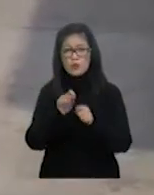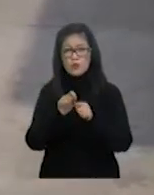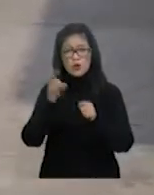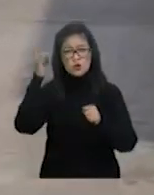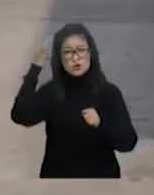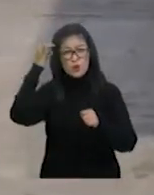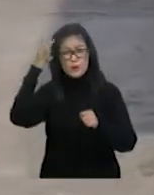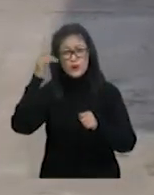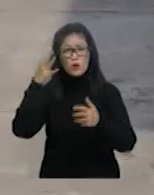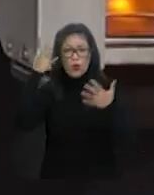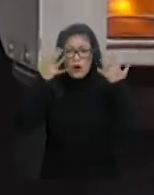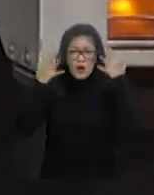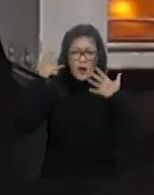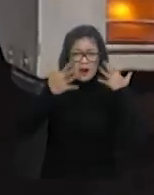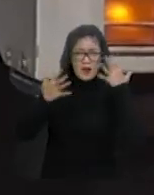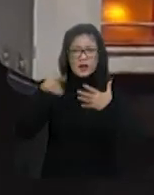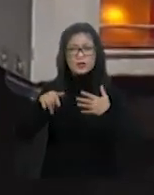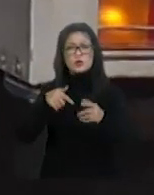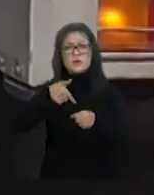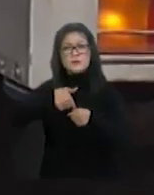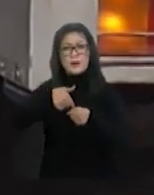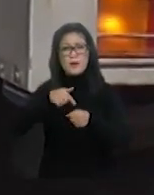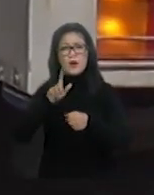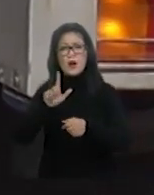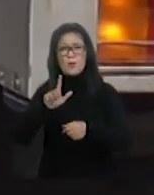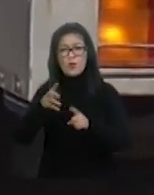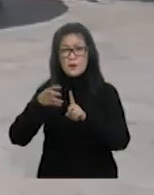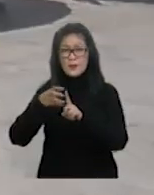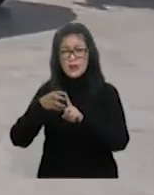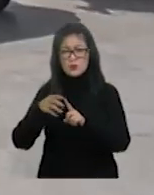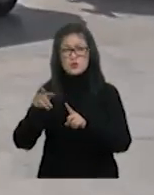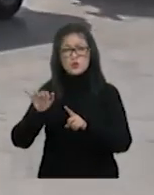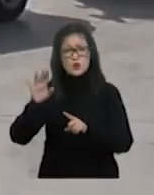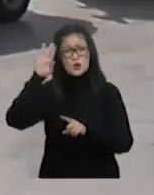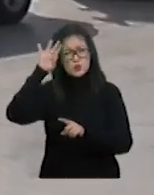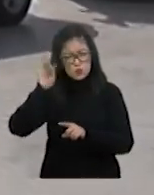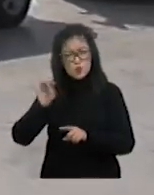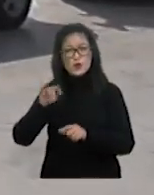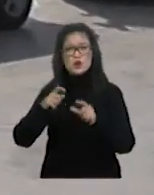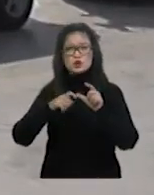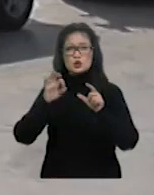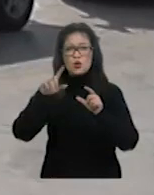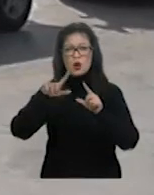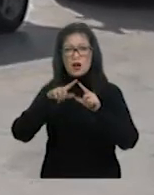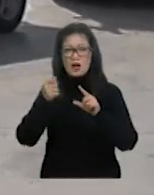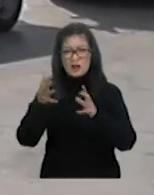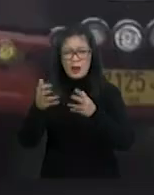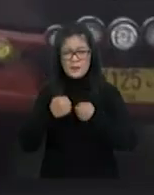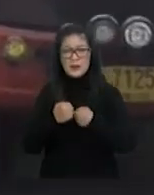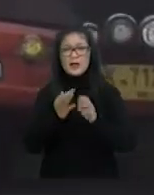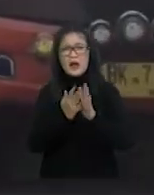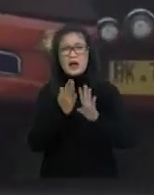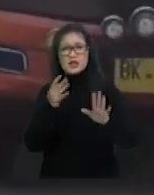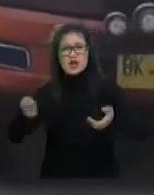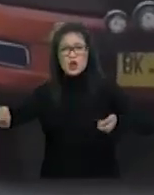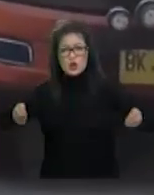kewalahan. Hampir seluruh SPBU di Labuan Batu mengalami kelangkaan solar. Antrian truk, bus maupun mobil pribadi di